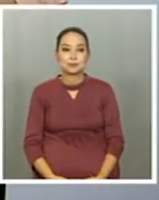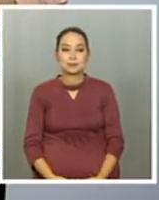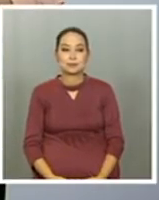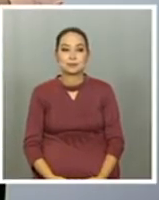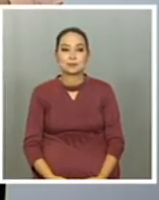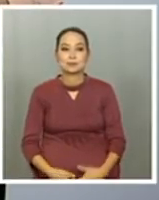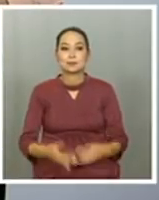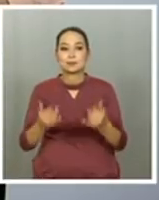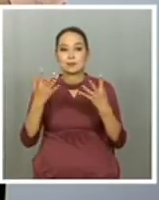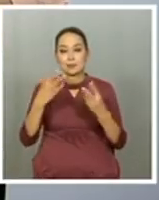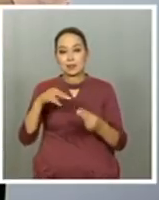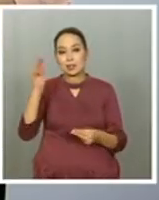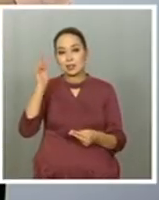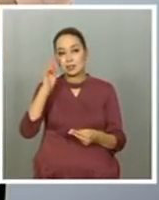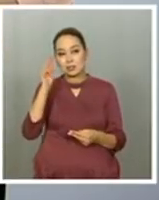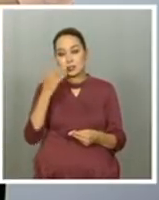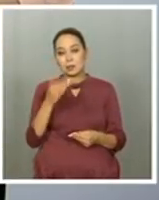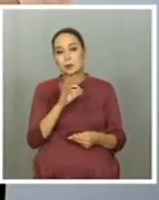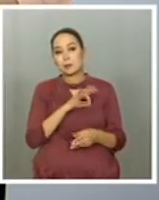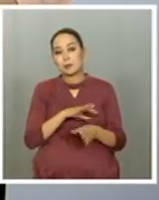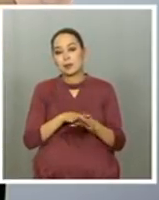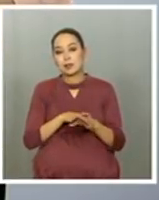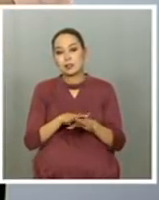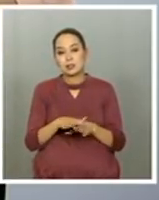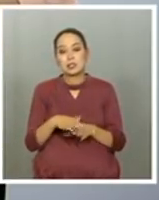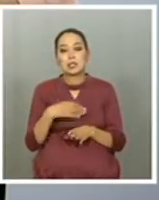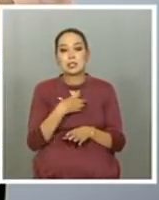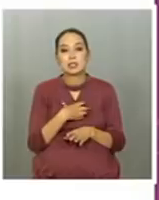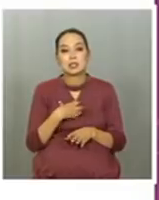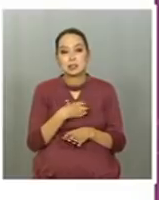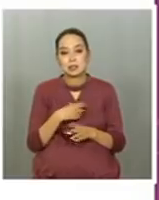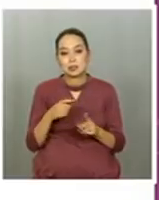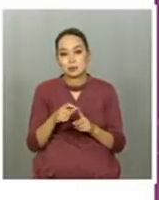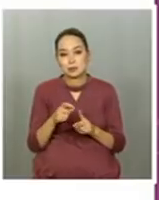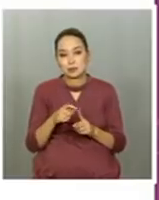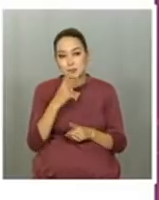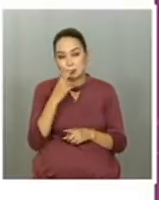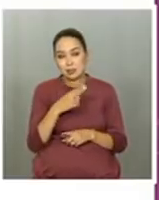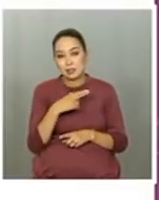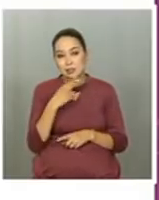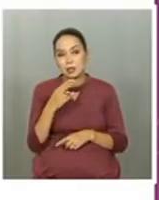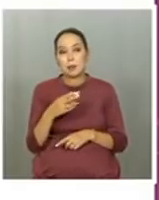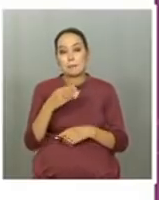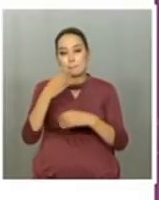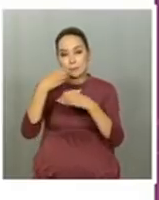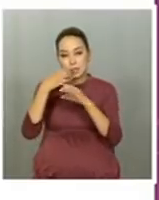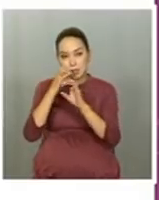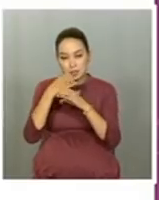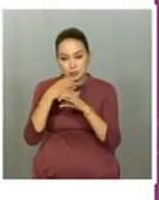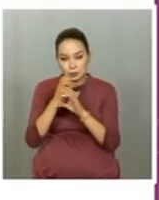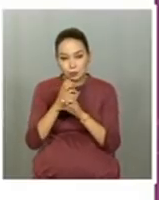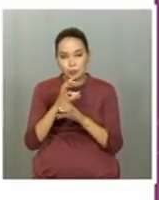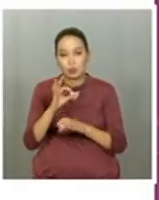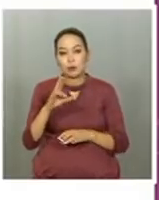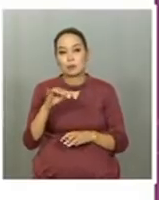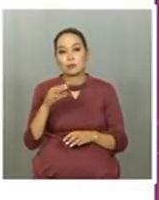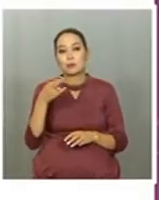Бүгінгі сабағымызда қолданылатын негізгі тірек ұғымдарға назар аударыңыздар. Микроскоп,